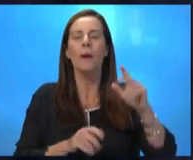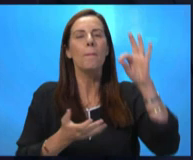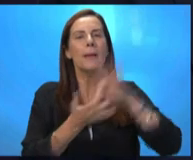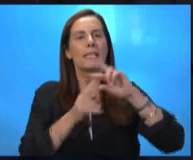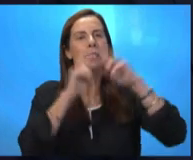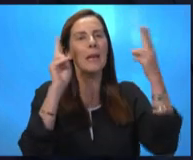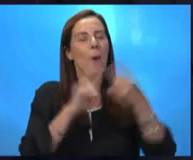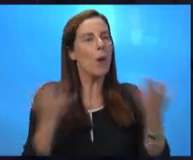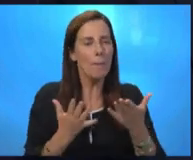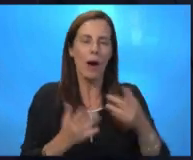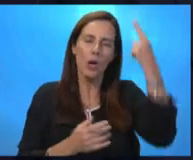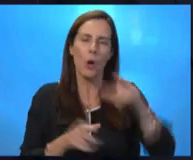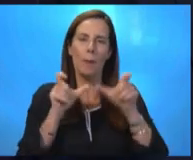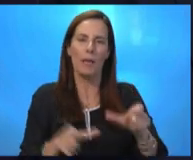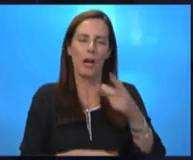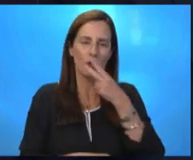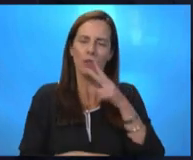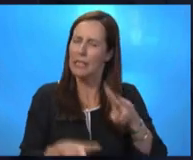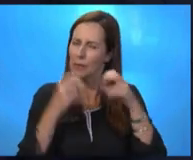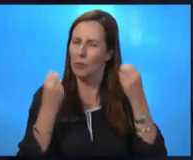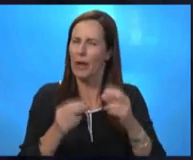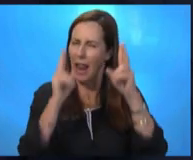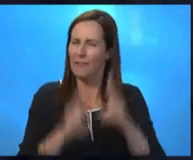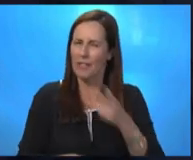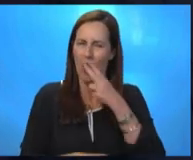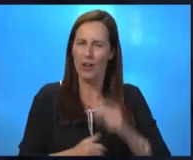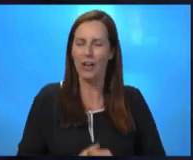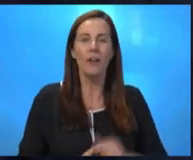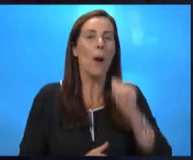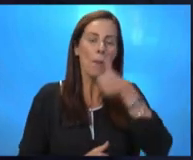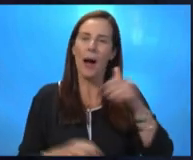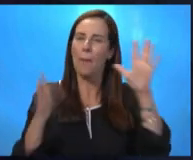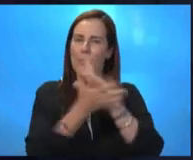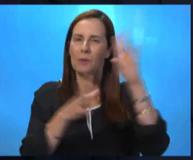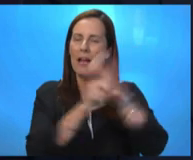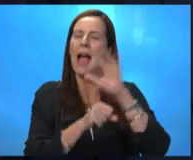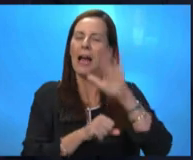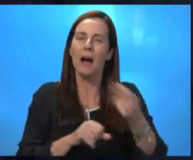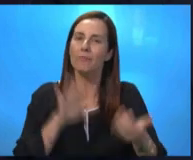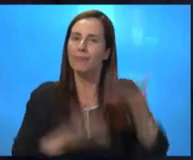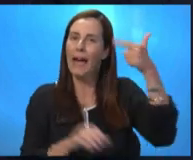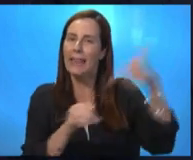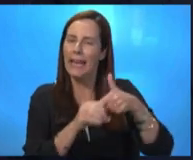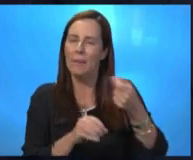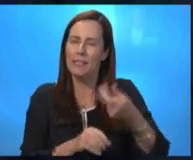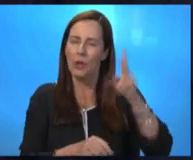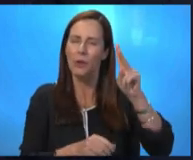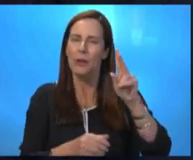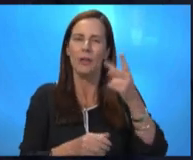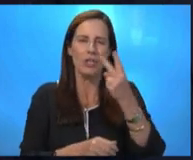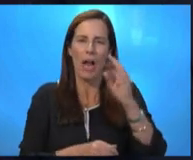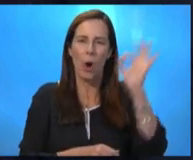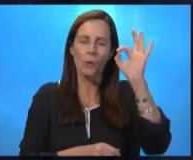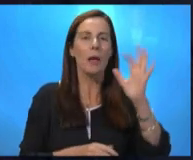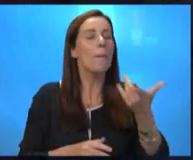הבינלאומי למניעת עישון, הזדמנות טובה להפסיק. ומחר בחצות גם יתייקר הדלק בקצת יותר מ2%. מה